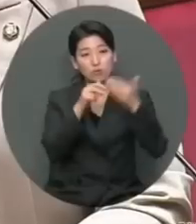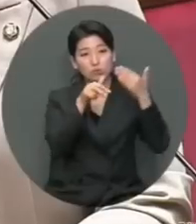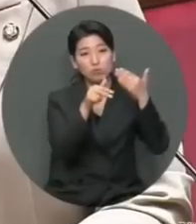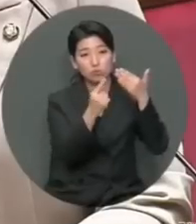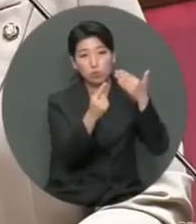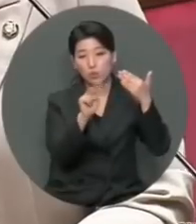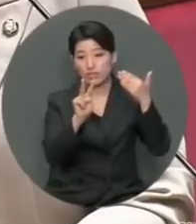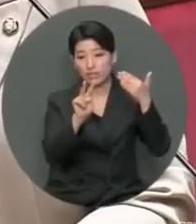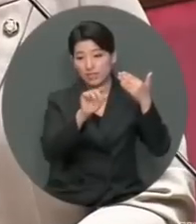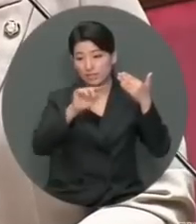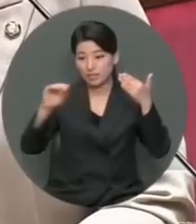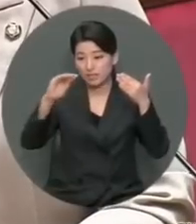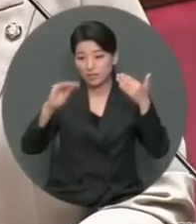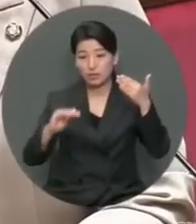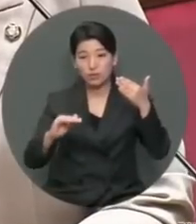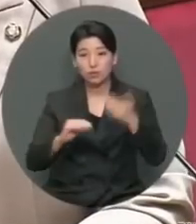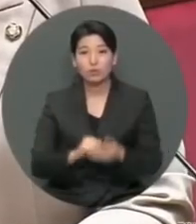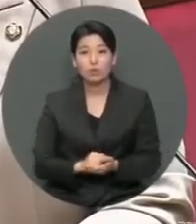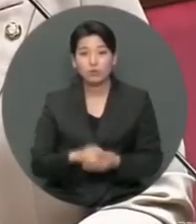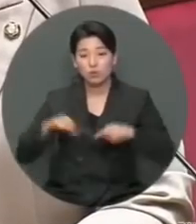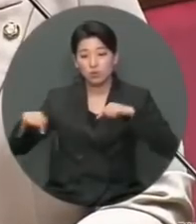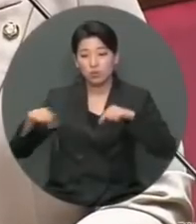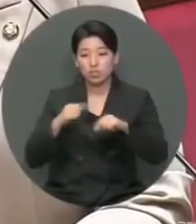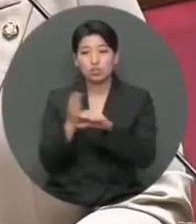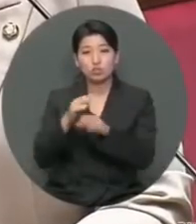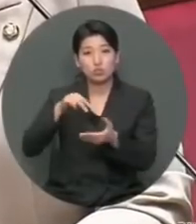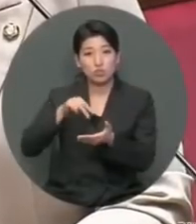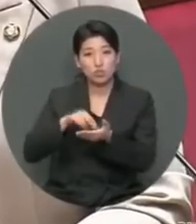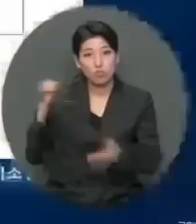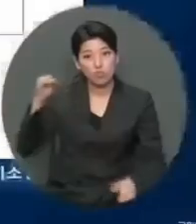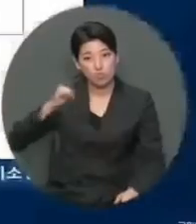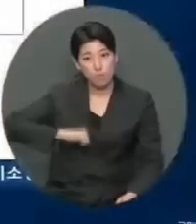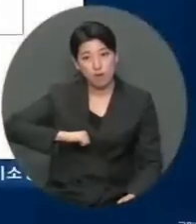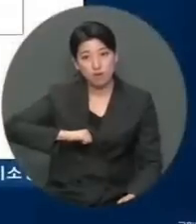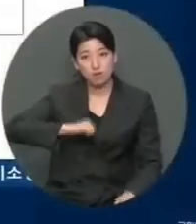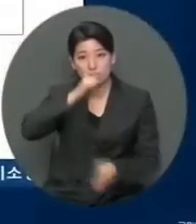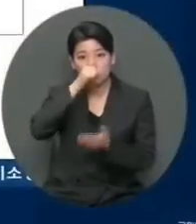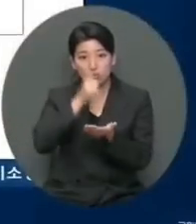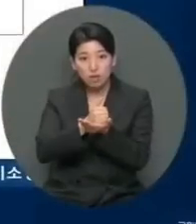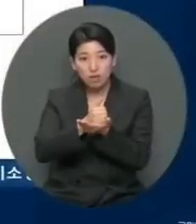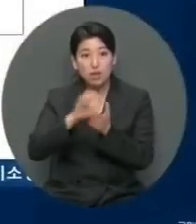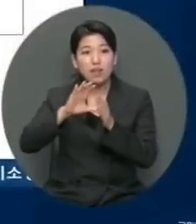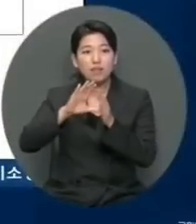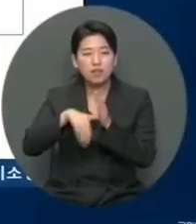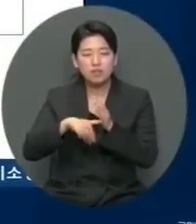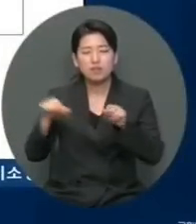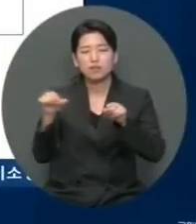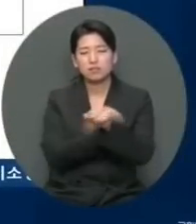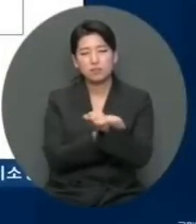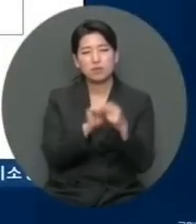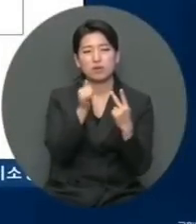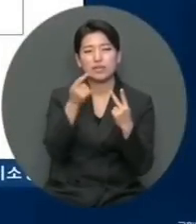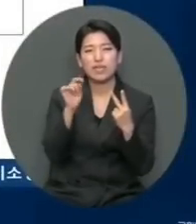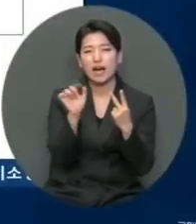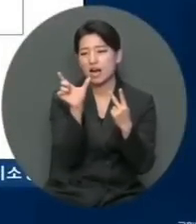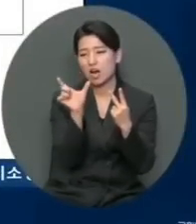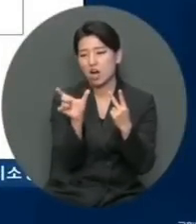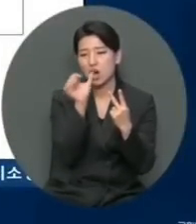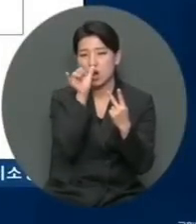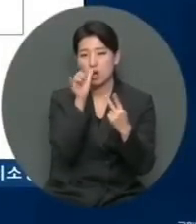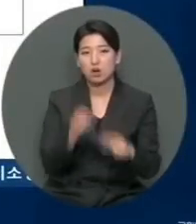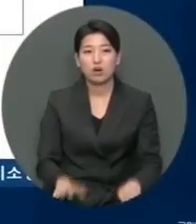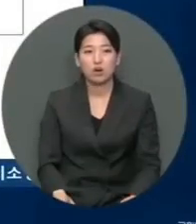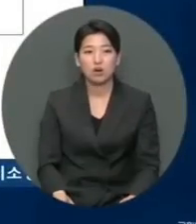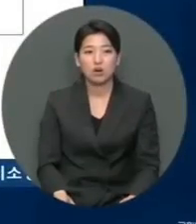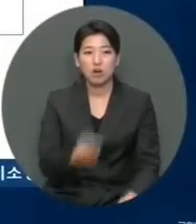보니까요. 정치 중립 의무 위반 사범에 대해서는 특별히 이런 2항의 규정을 두고 있더라고요.